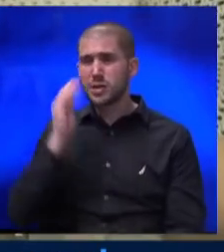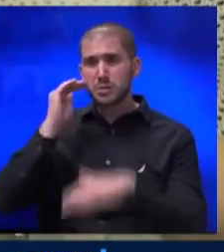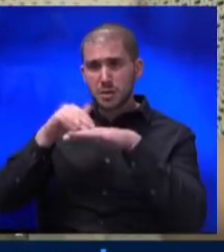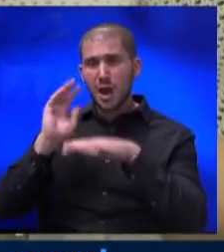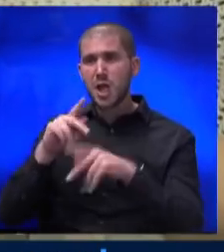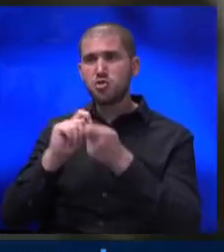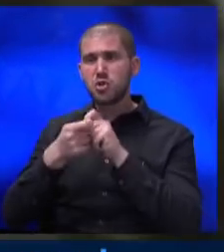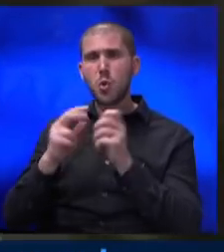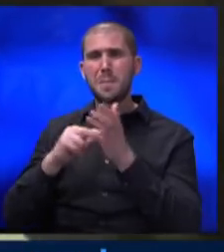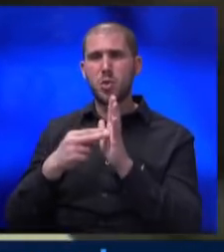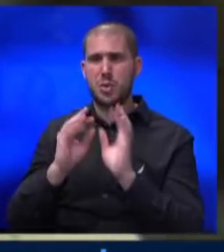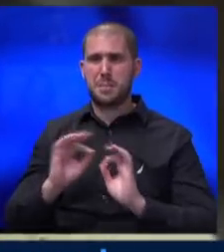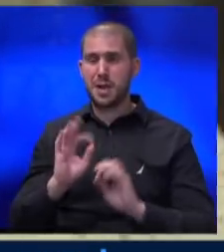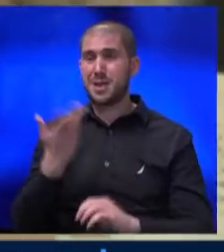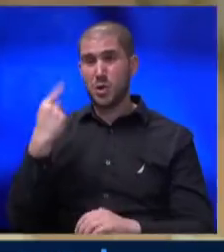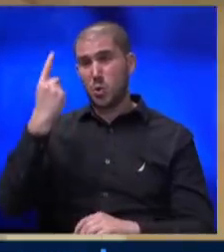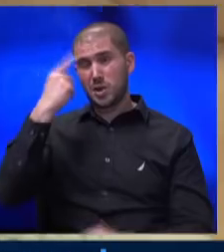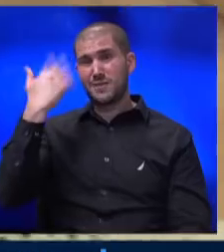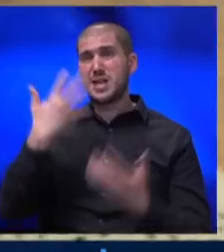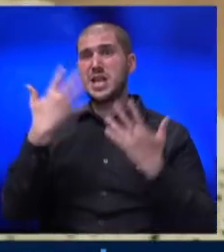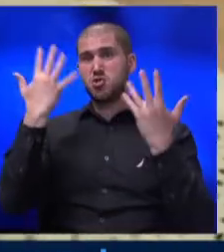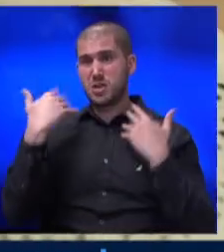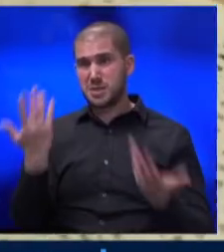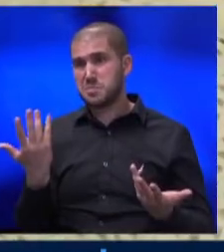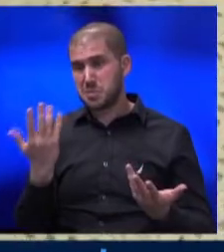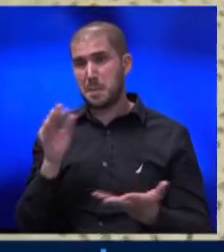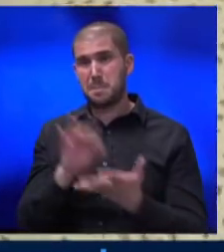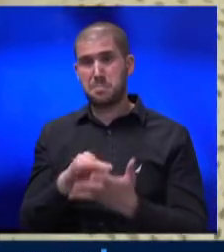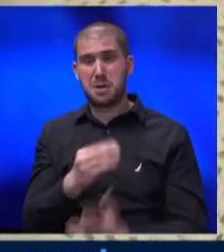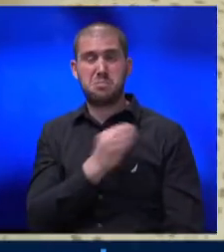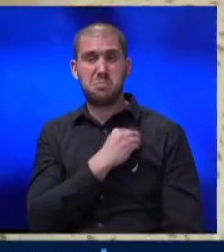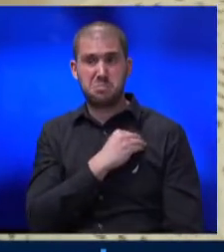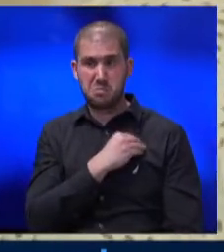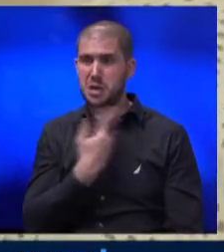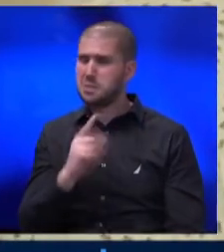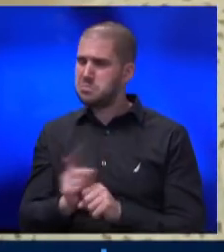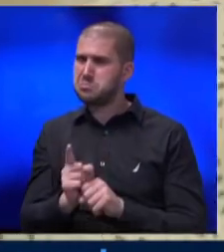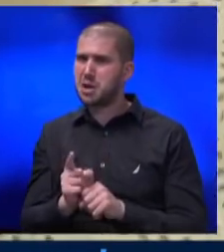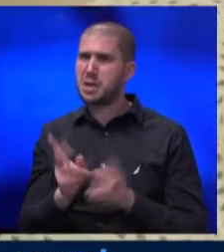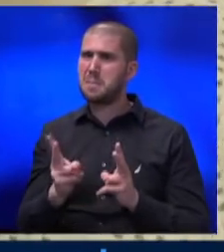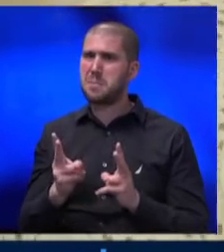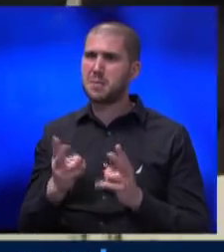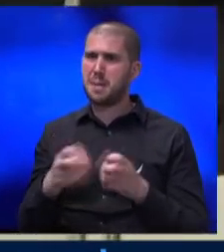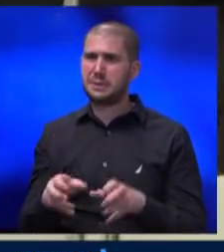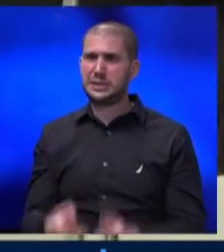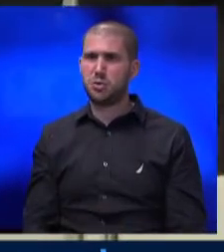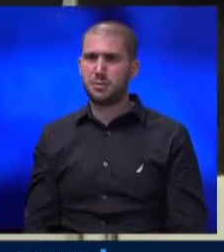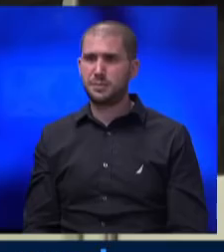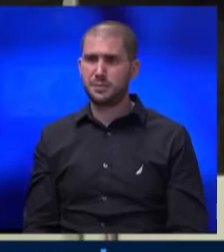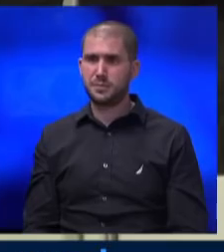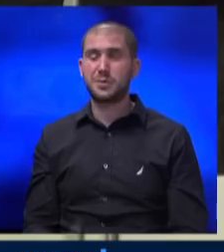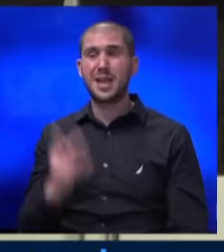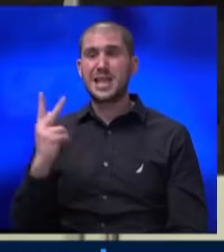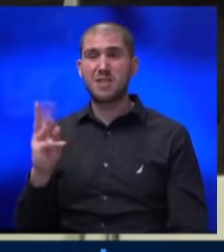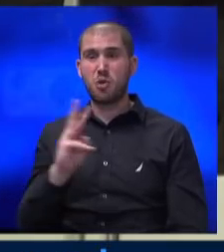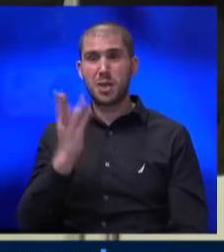על שינוי המדיניות. הייתי יודעת על זה לפני 10 שנים, ברגע שהיו אומרים לי, אני הייתי הולכת ומקפיאה ביציות. קרן